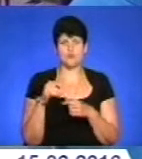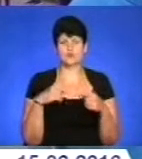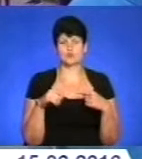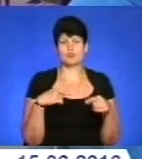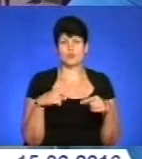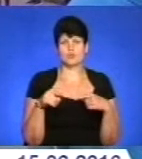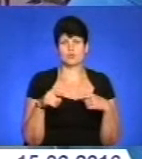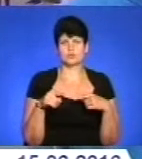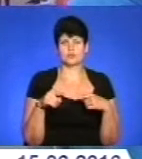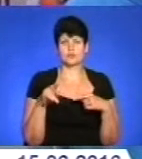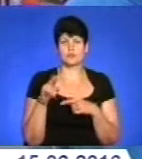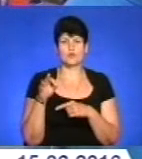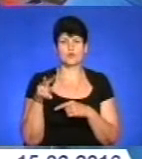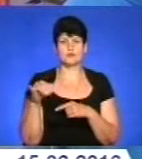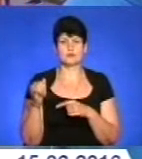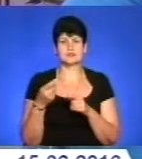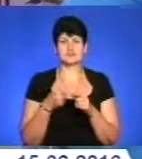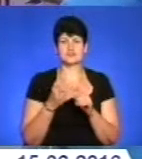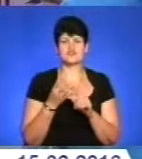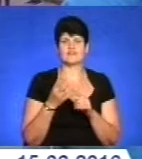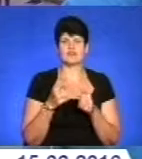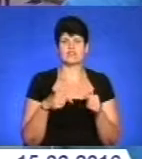з поліатлону. Це четвертий вид.